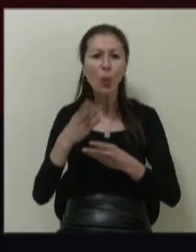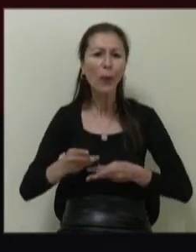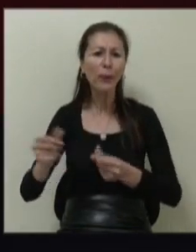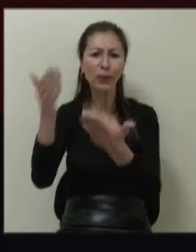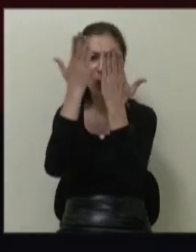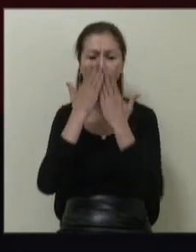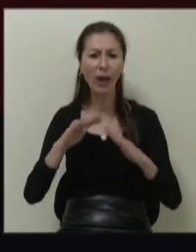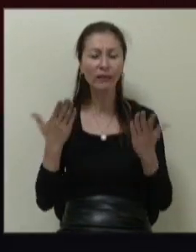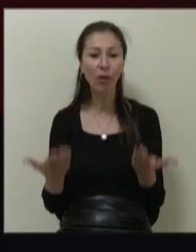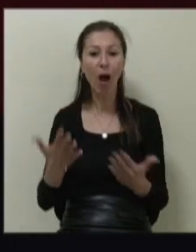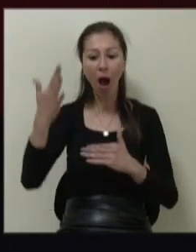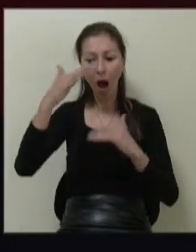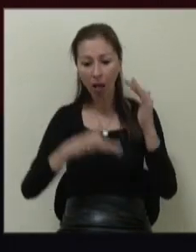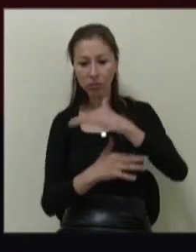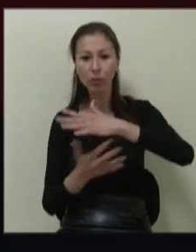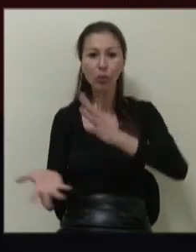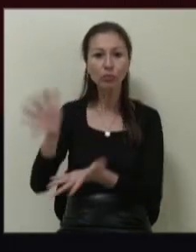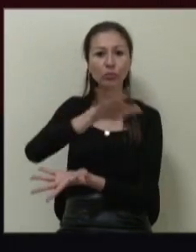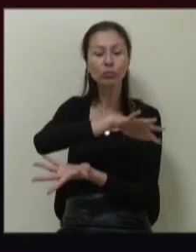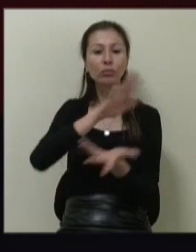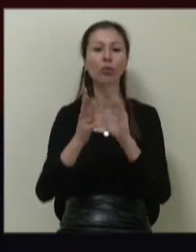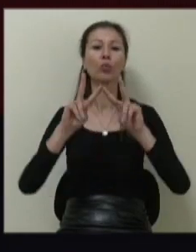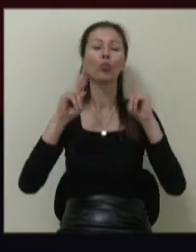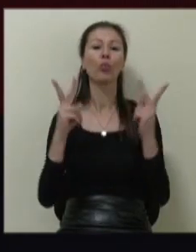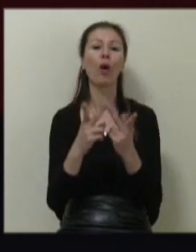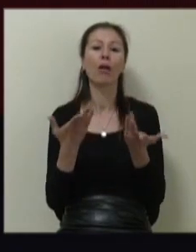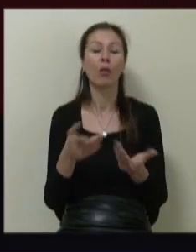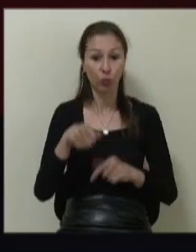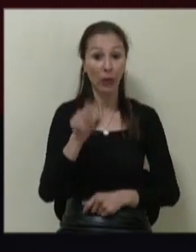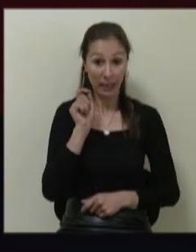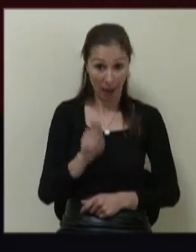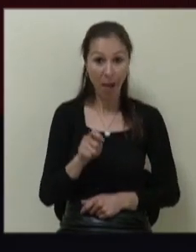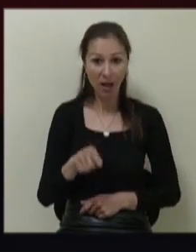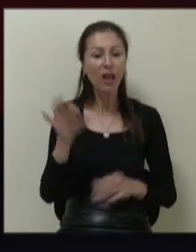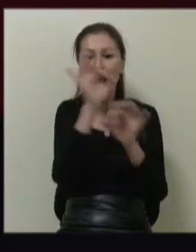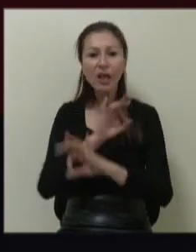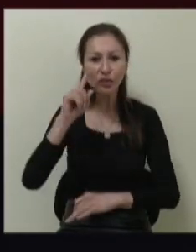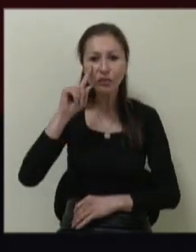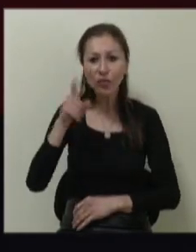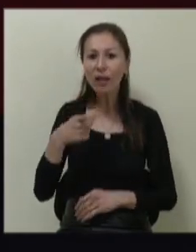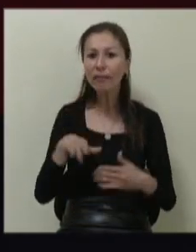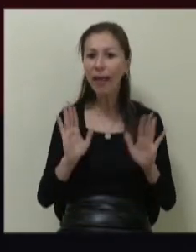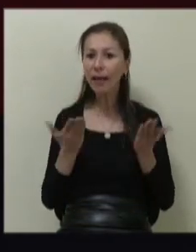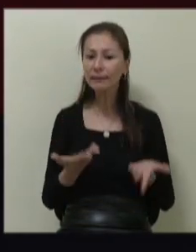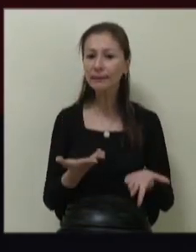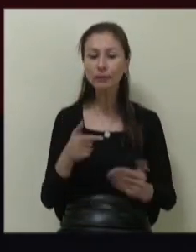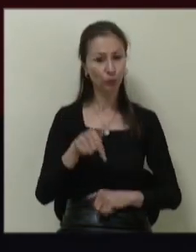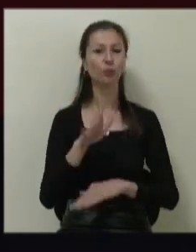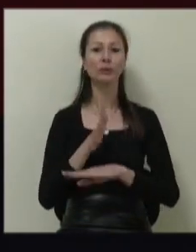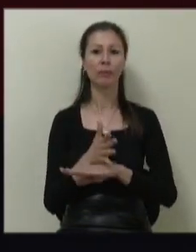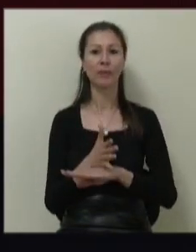ediyor. Altını üstüne getiriyoruz dünyanın. Ve bunu yaparken hiç farkında değiliz. Bunun sebebi